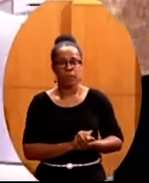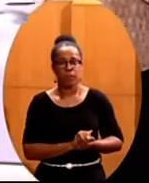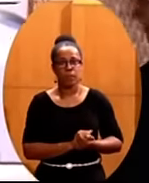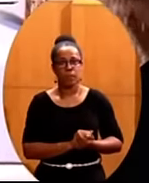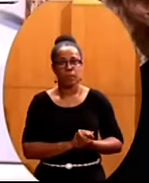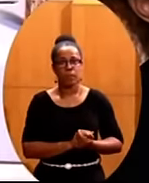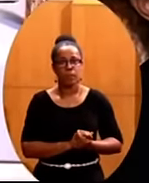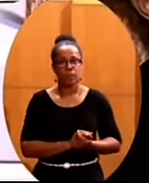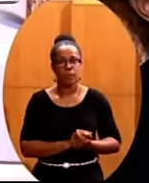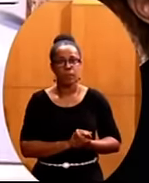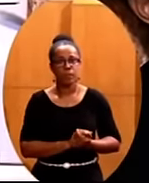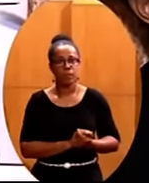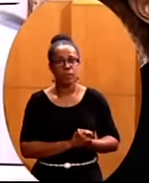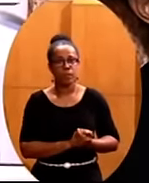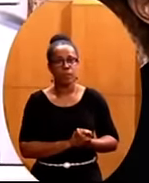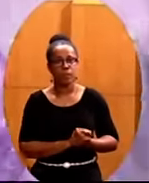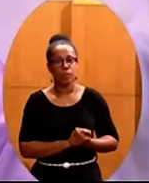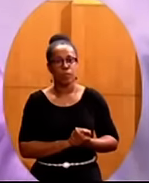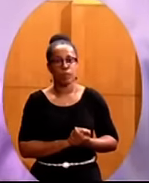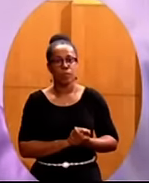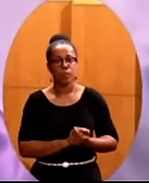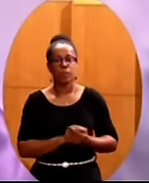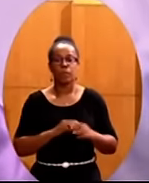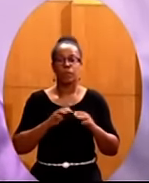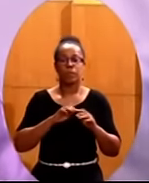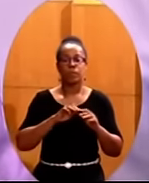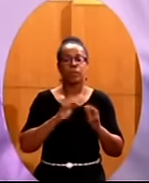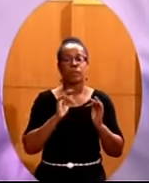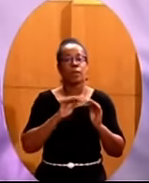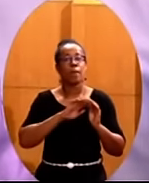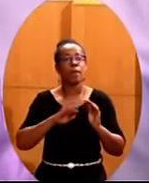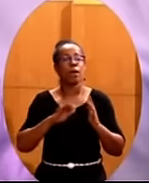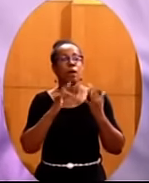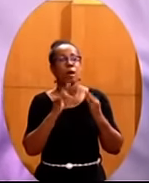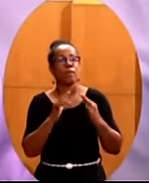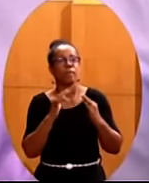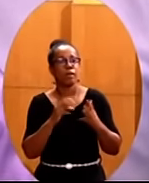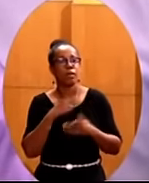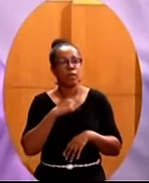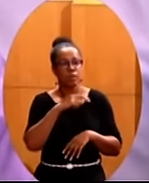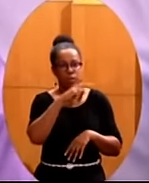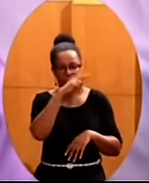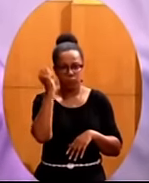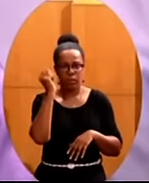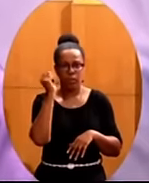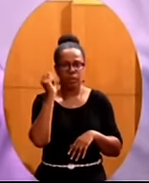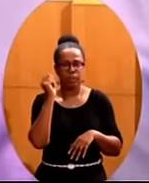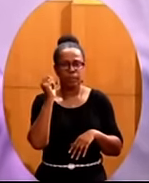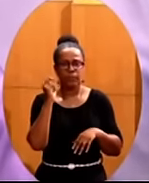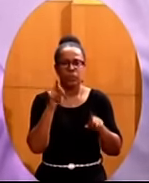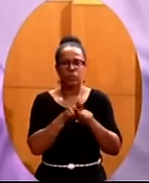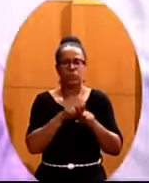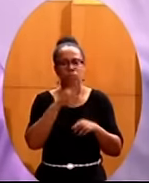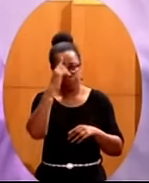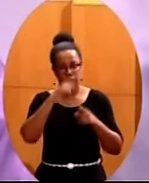souhaité au-delà de la solenité mais du fait que c'est